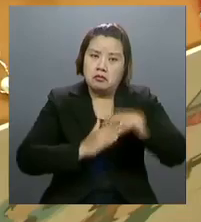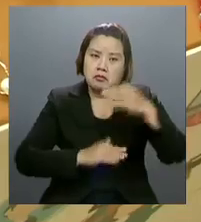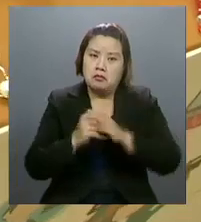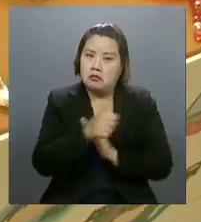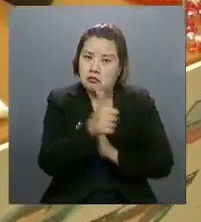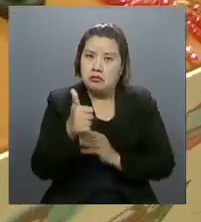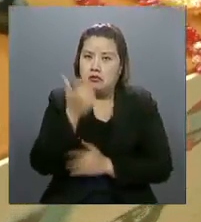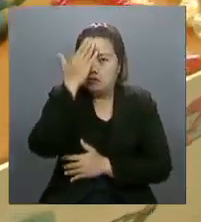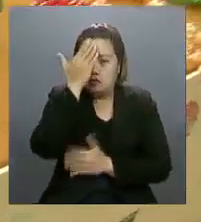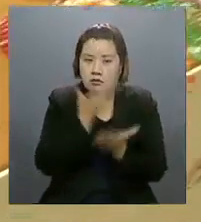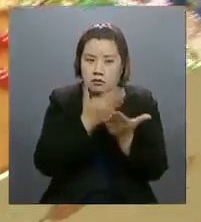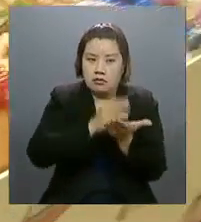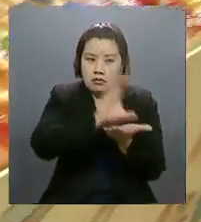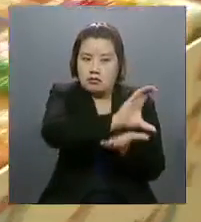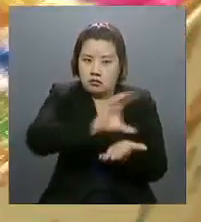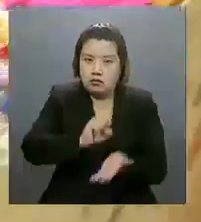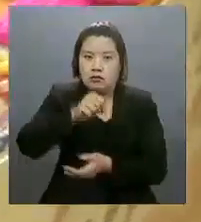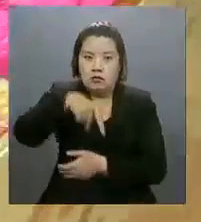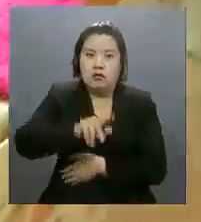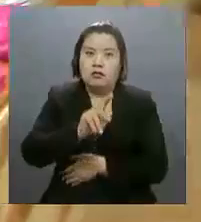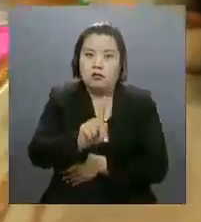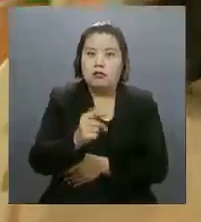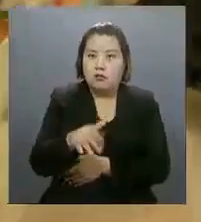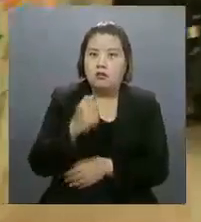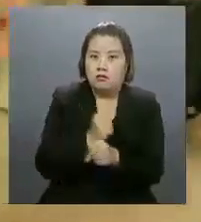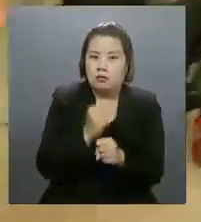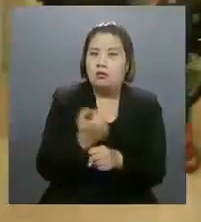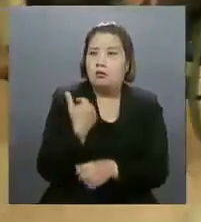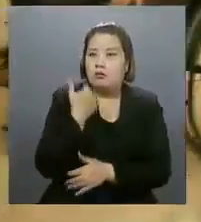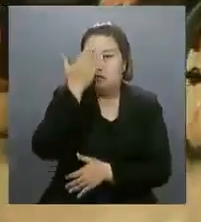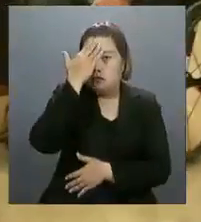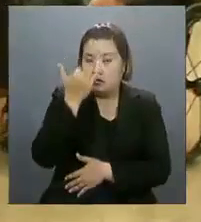องทุนส่งเสริมและพัฒนาคุณภาพชีวิตคนพิการซึ่งขณะนี้มีก